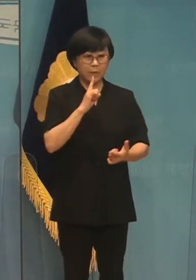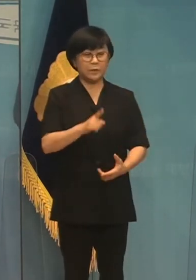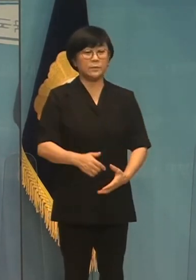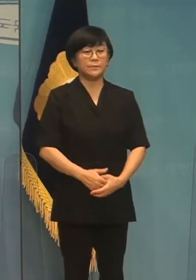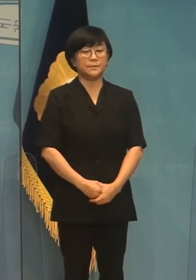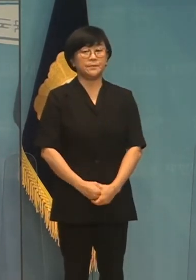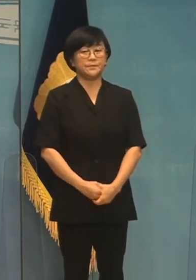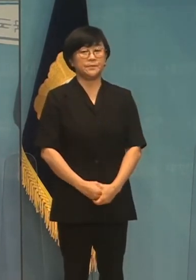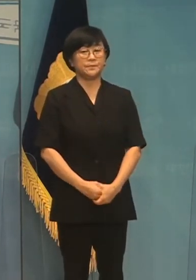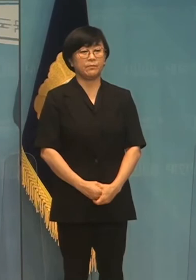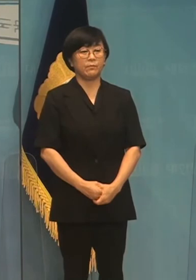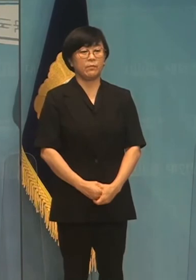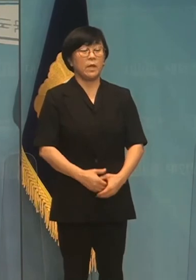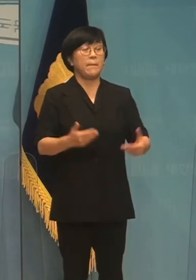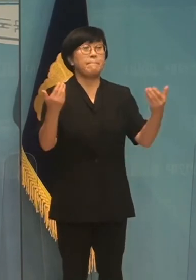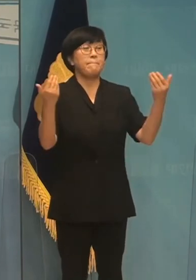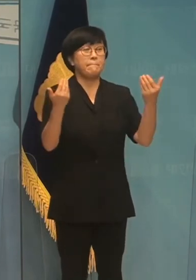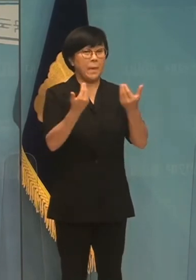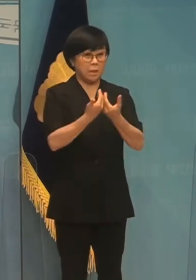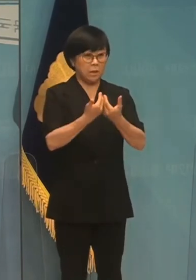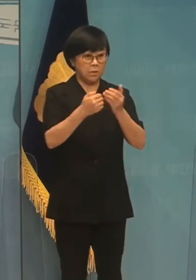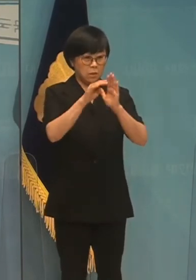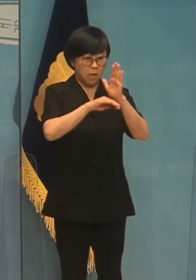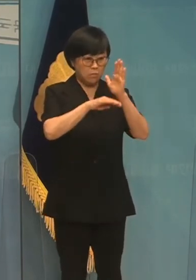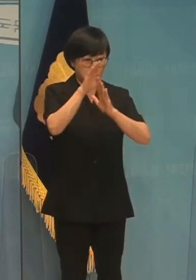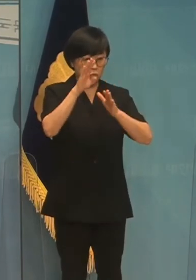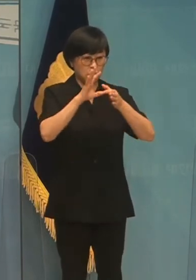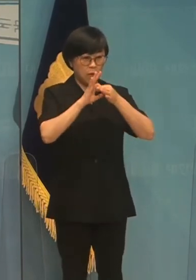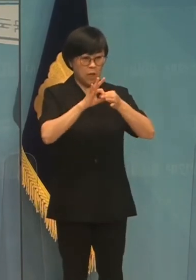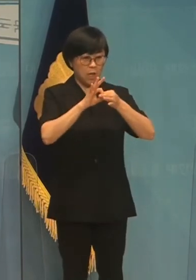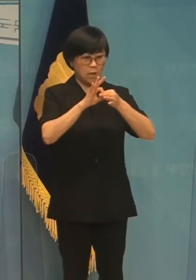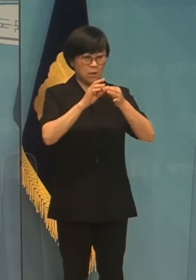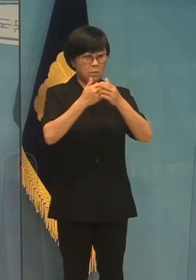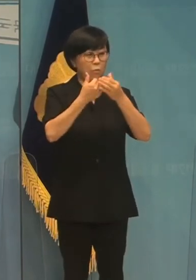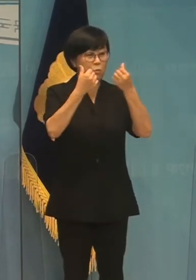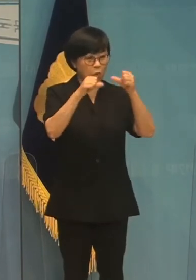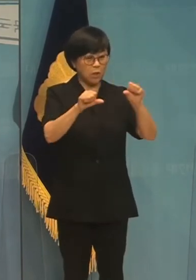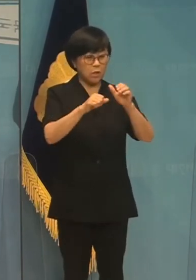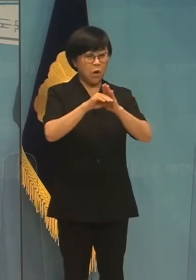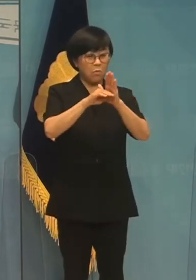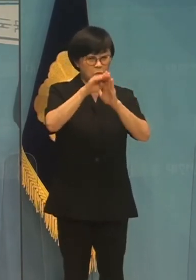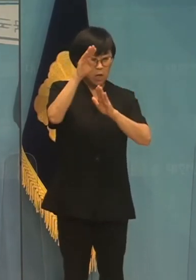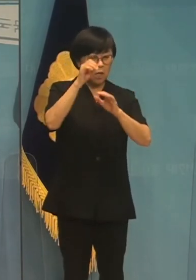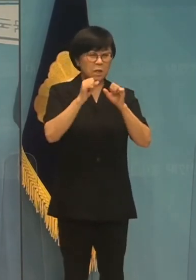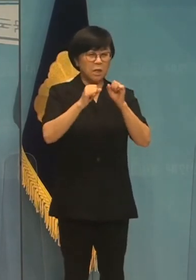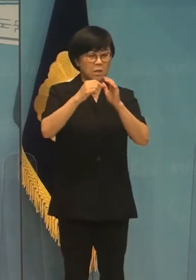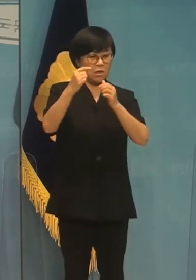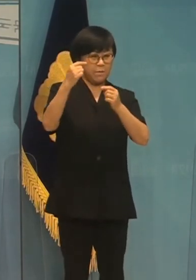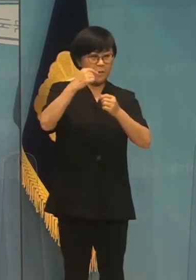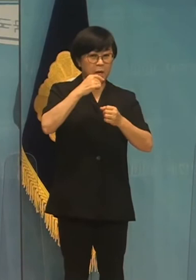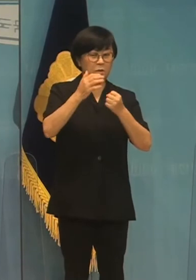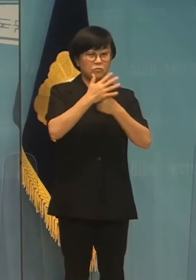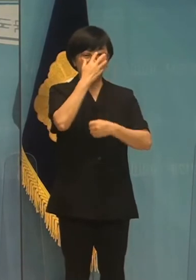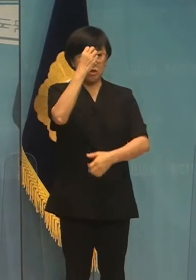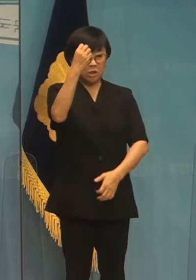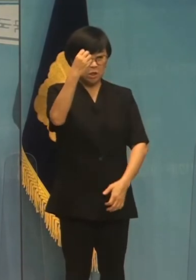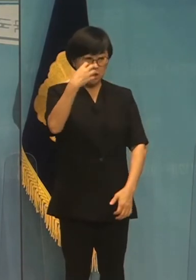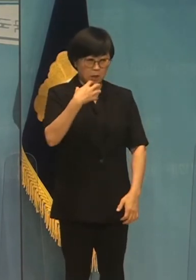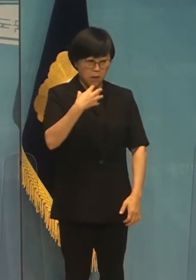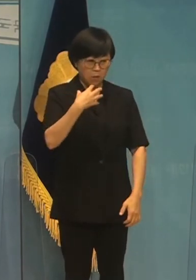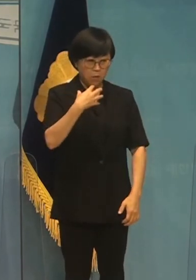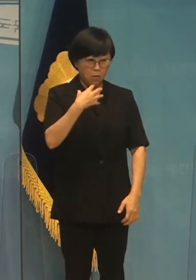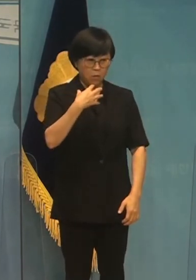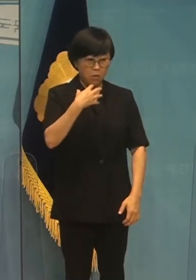점입니다. 거꾸로 남북관계는 격화하고 북한으로부터 냉대를 넘어